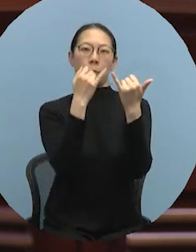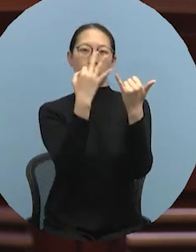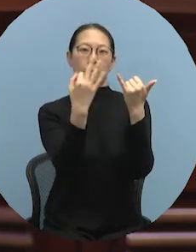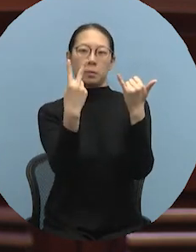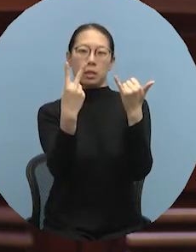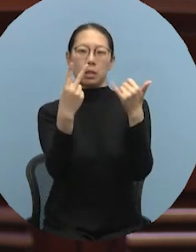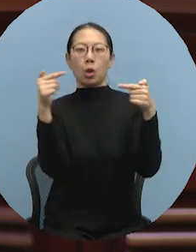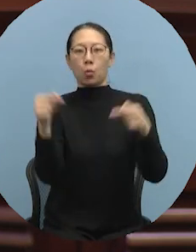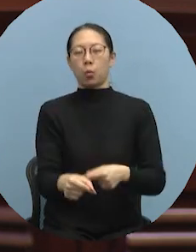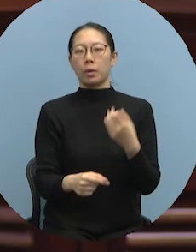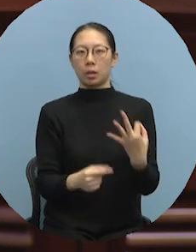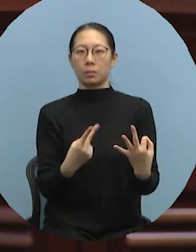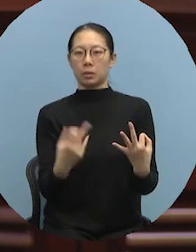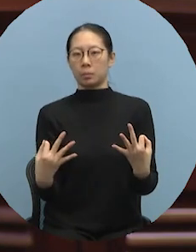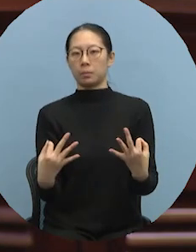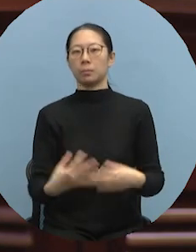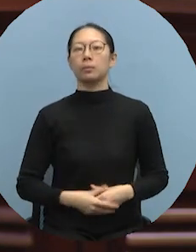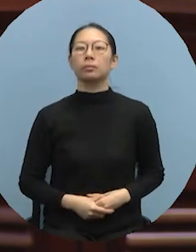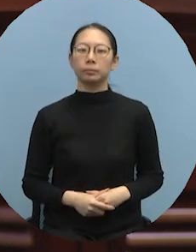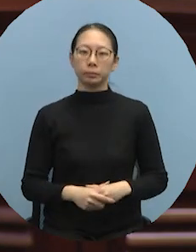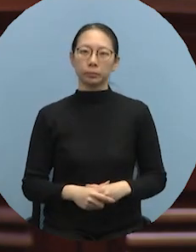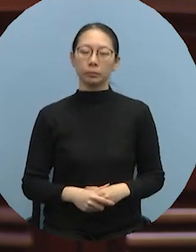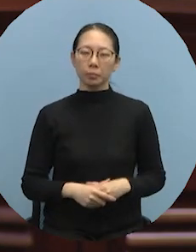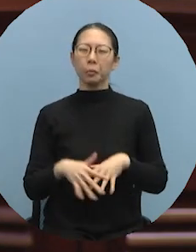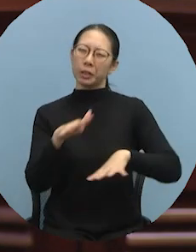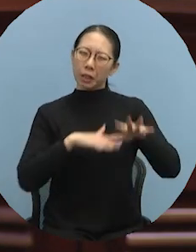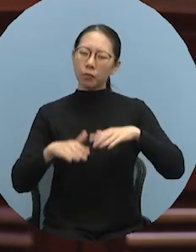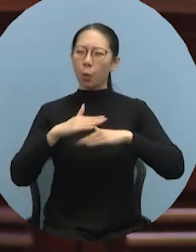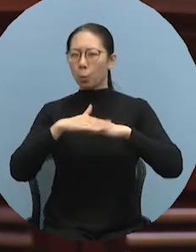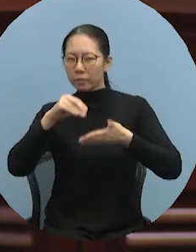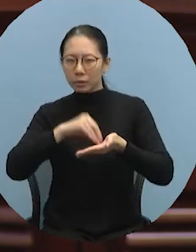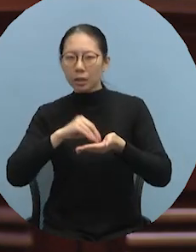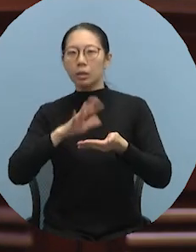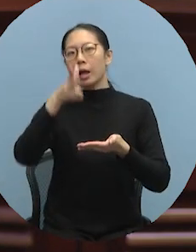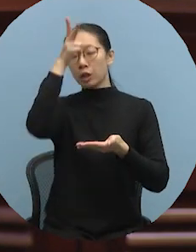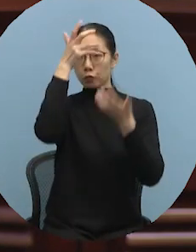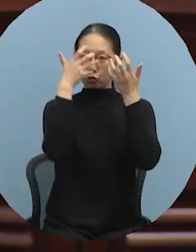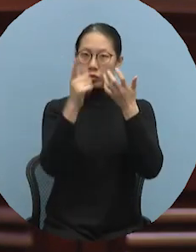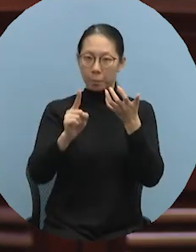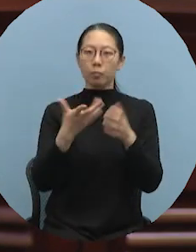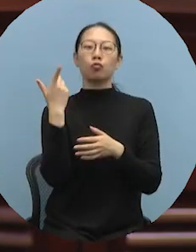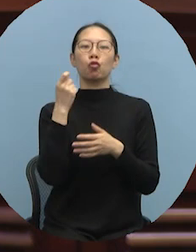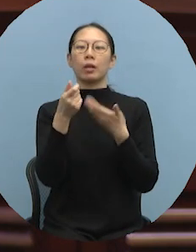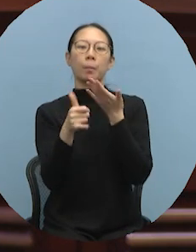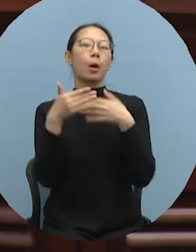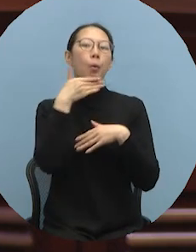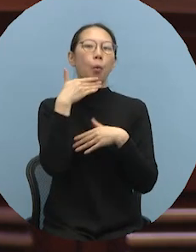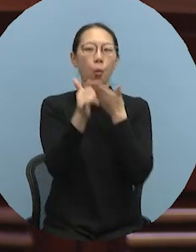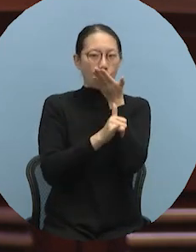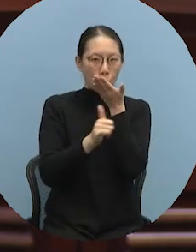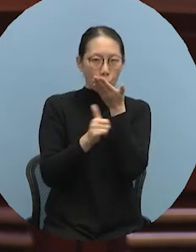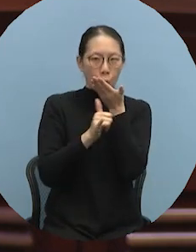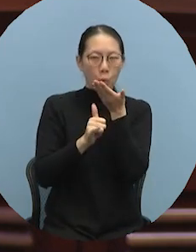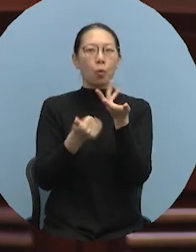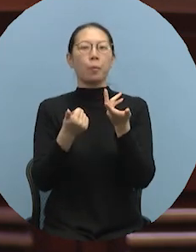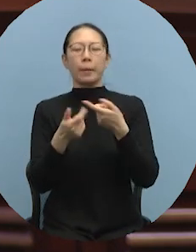是減到323人。雖然情況穩定，但是政府留意到近年青少年吸毒的潛在